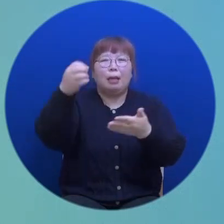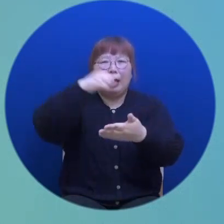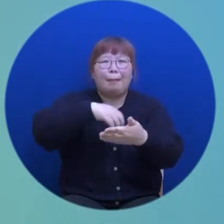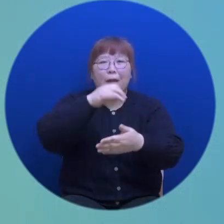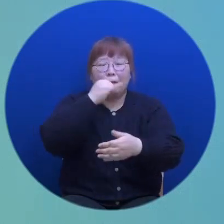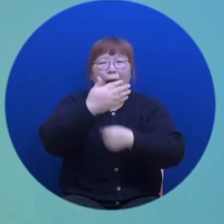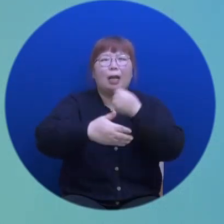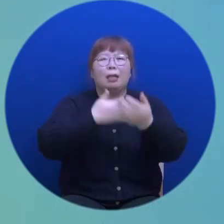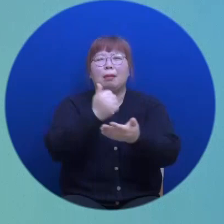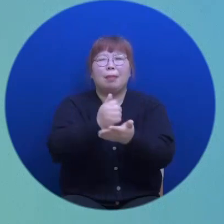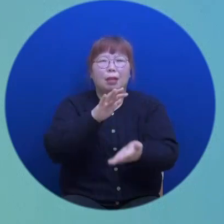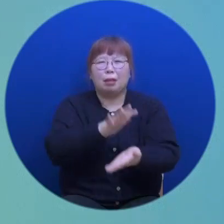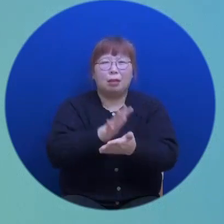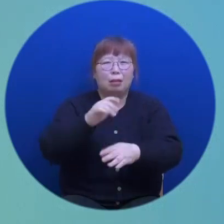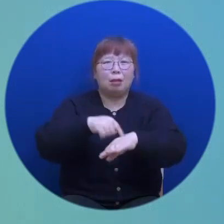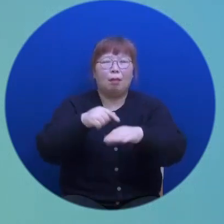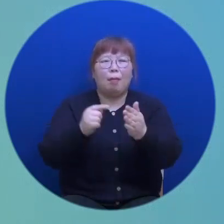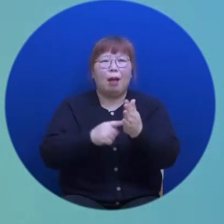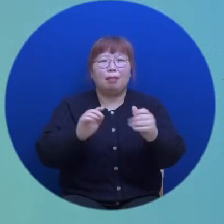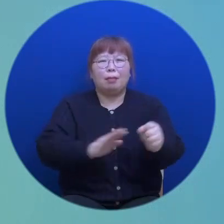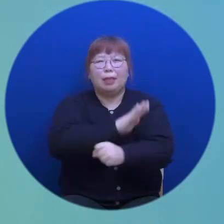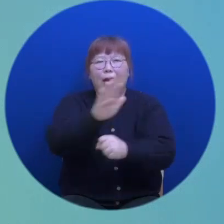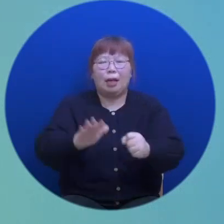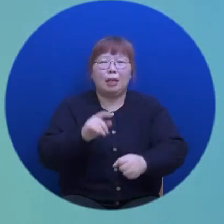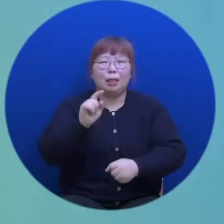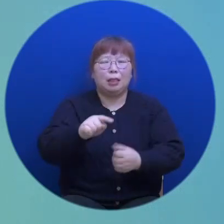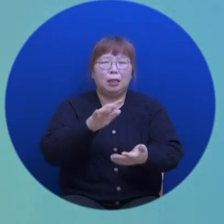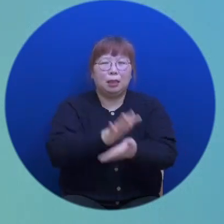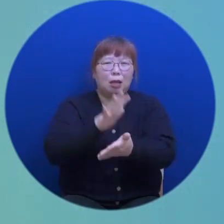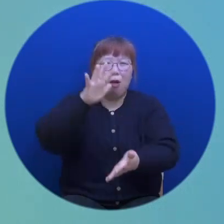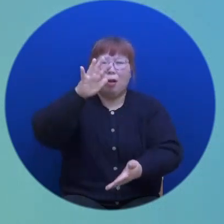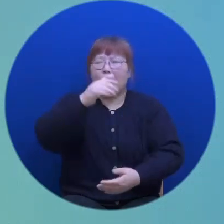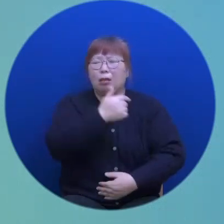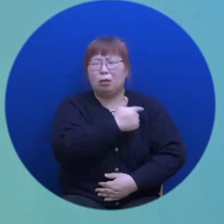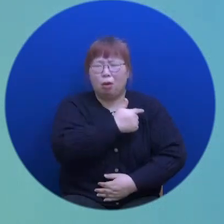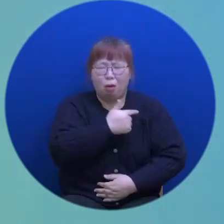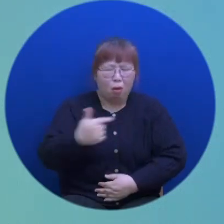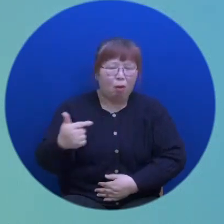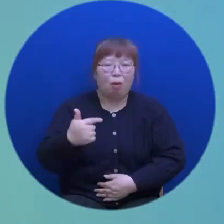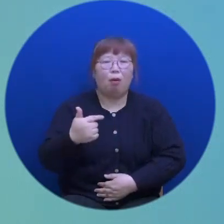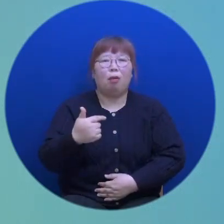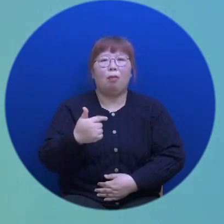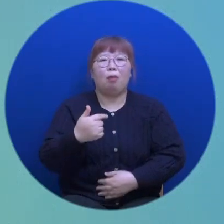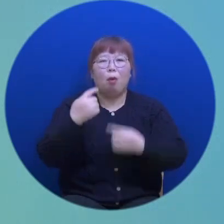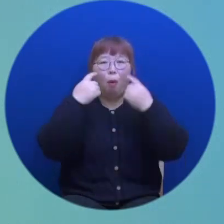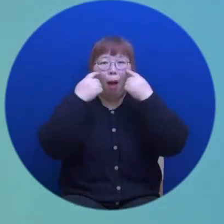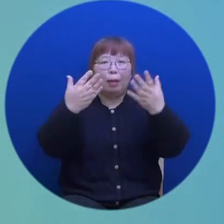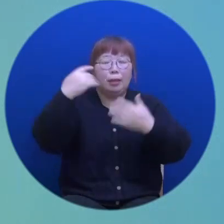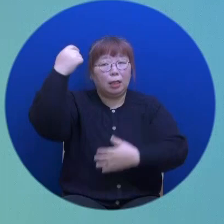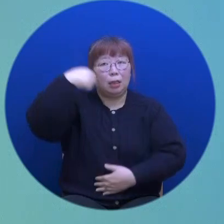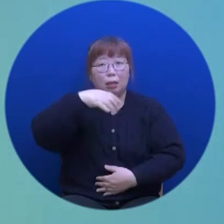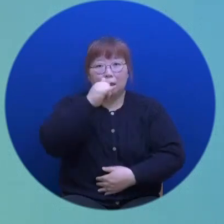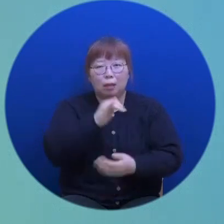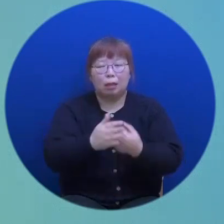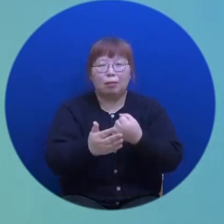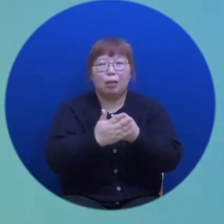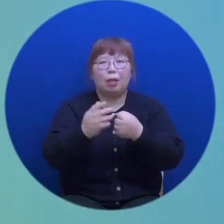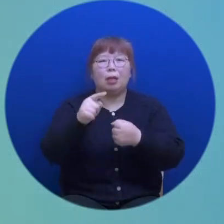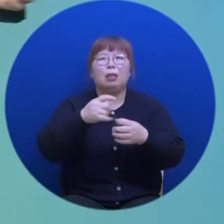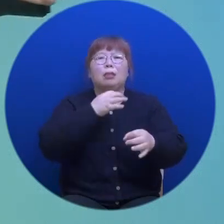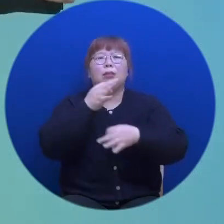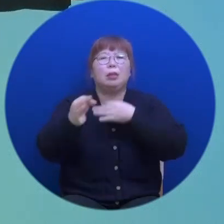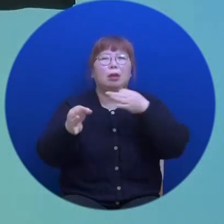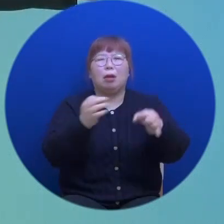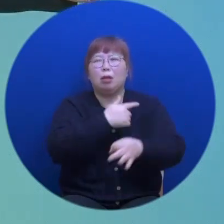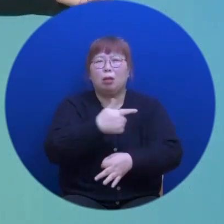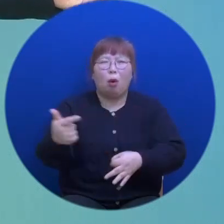하나님의 열정과 사랑이, 그 열기가 너무나 생생하게 느껴지기 때문에, 그 음성이